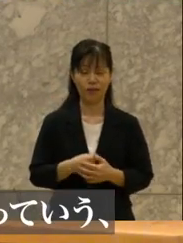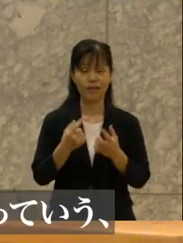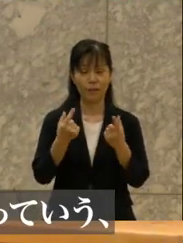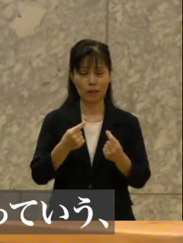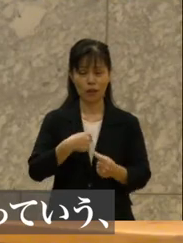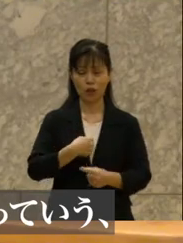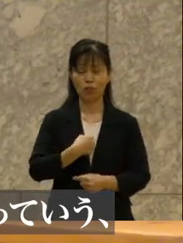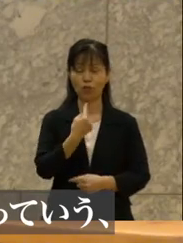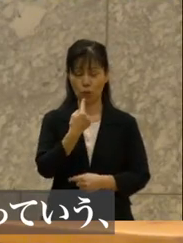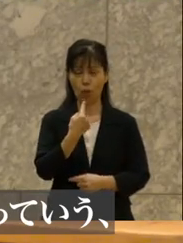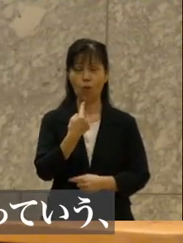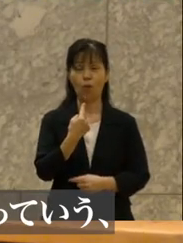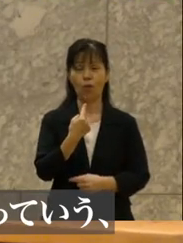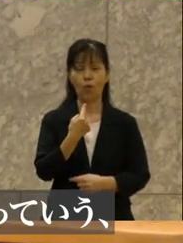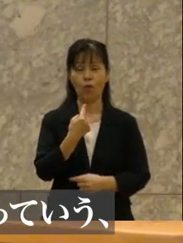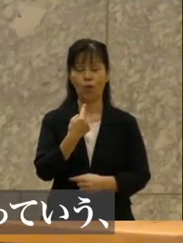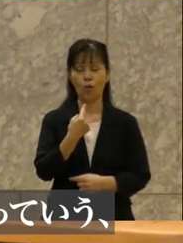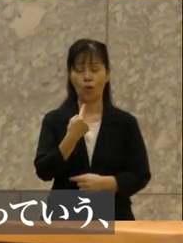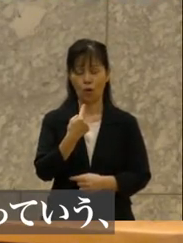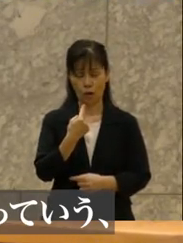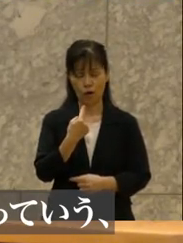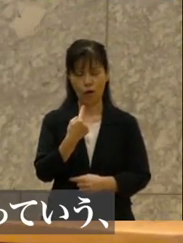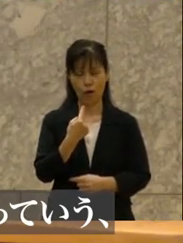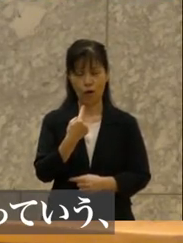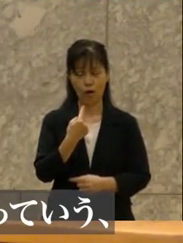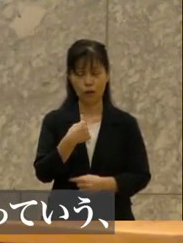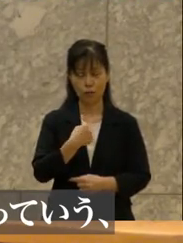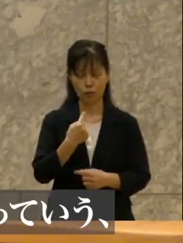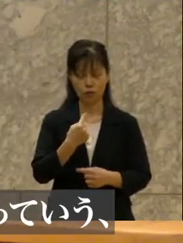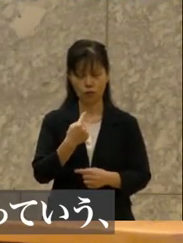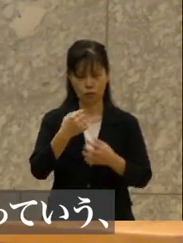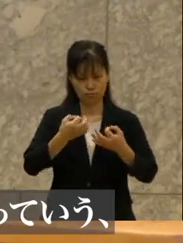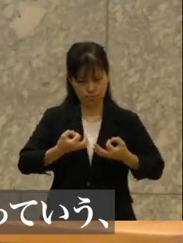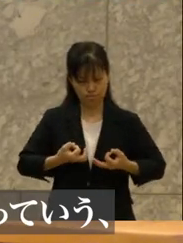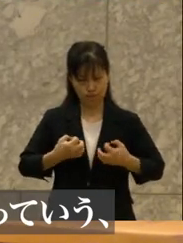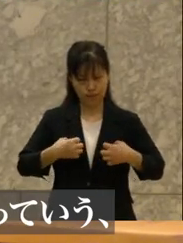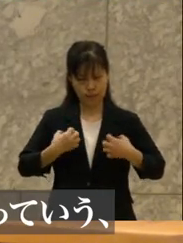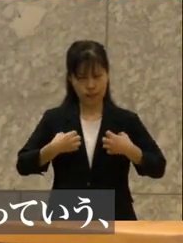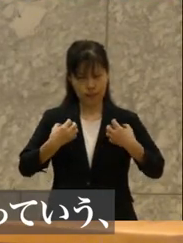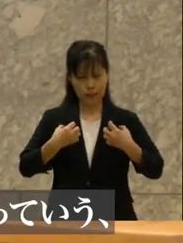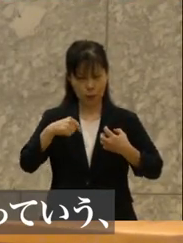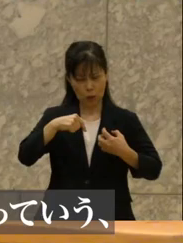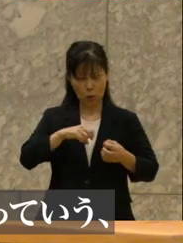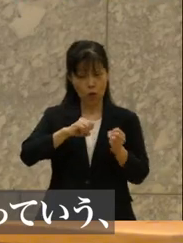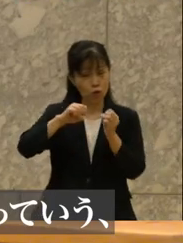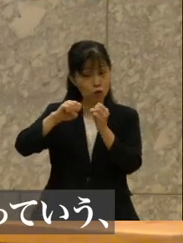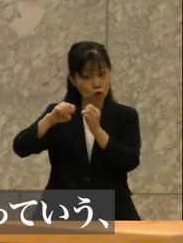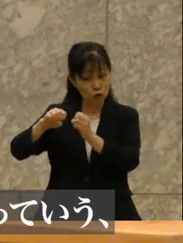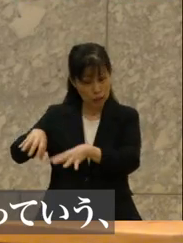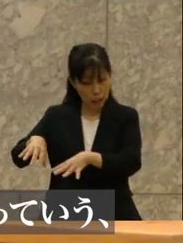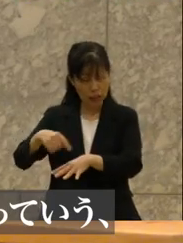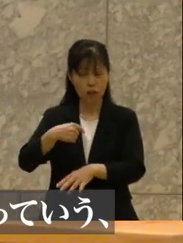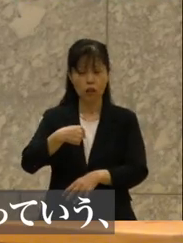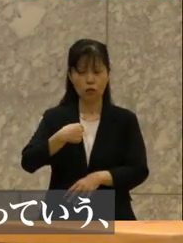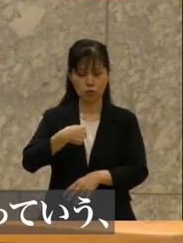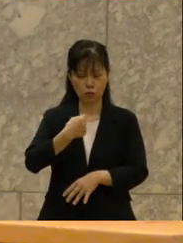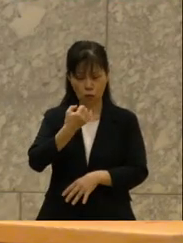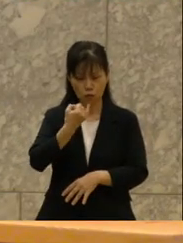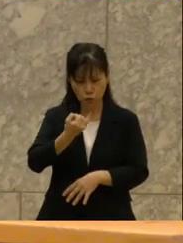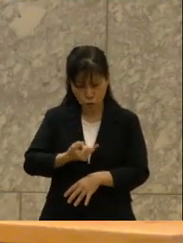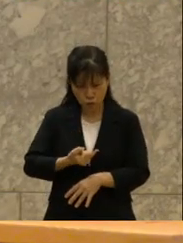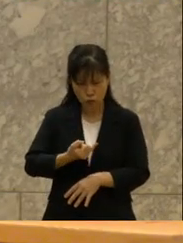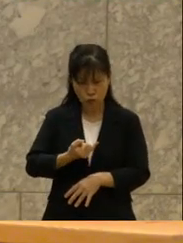自分自身をに対する怒りをいったん捨てて許さないといけ